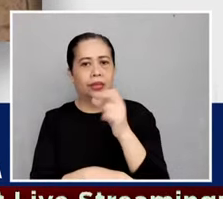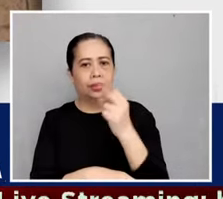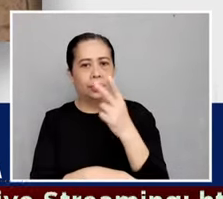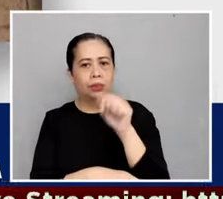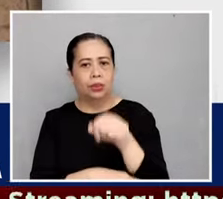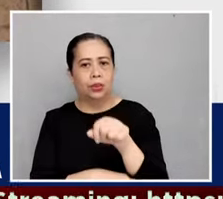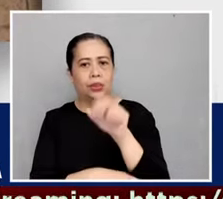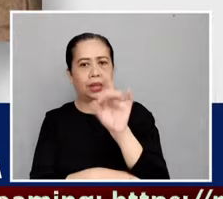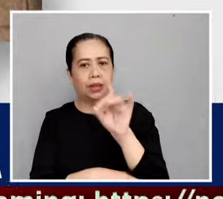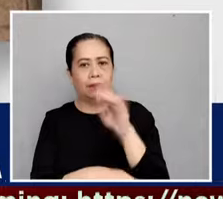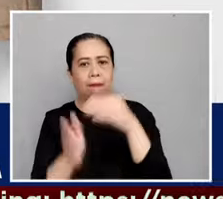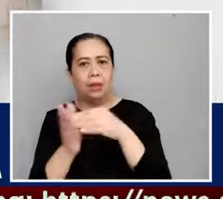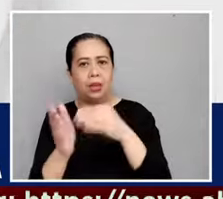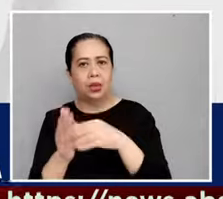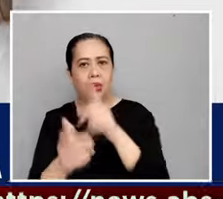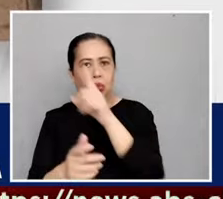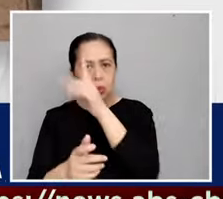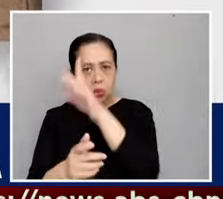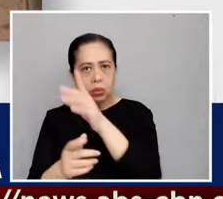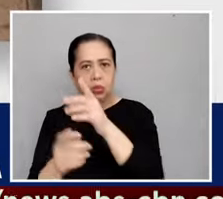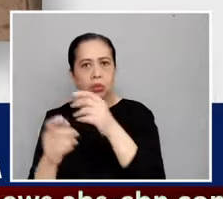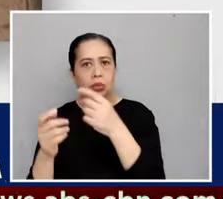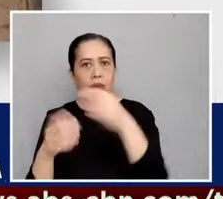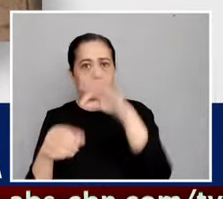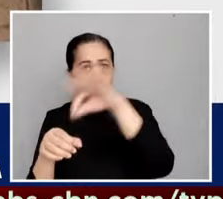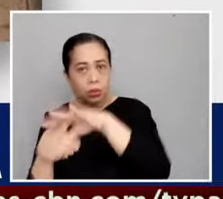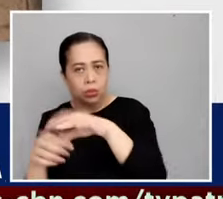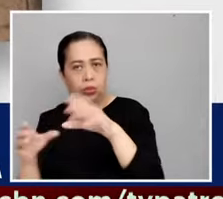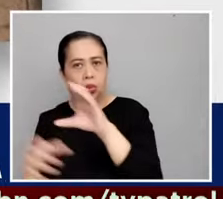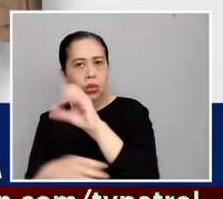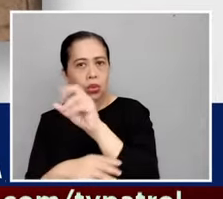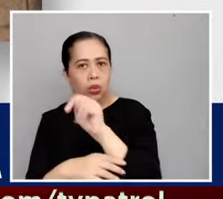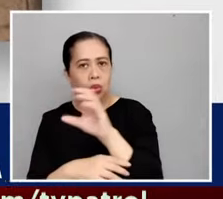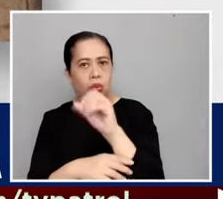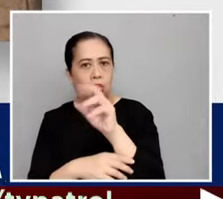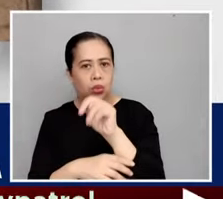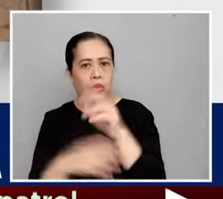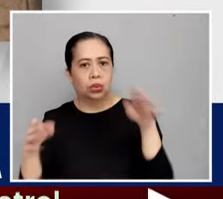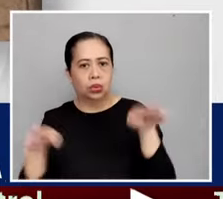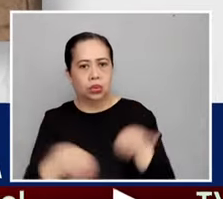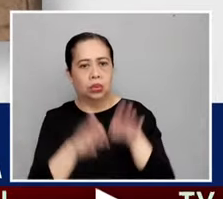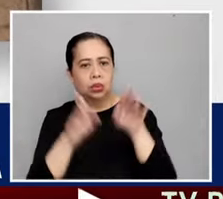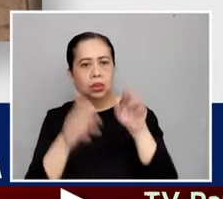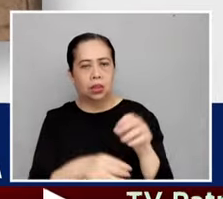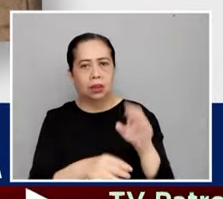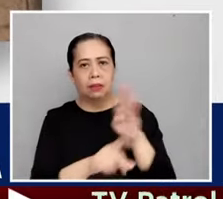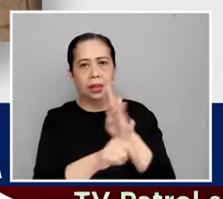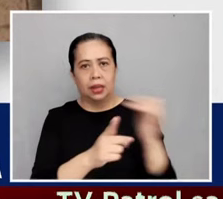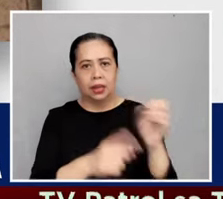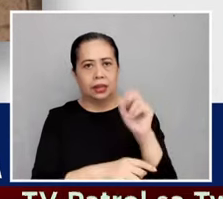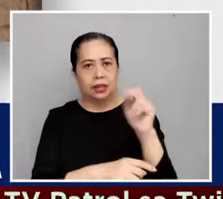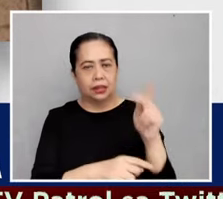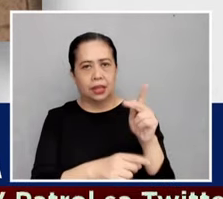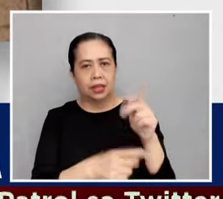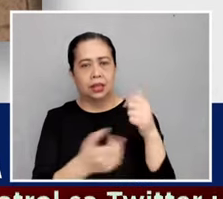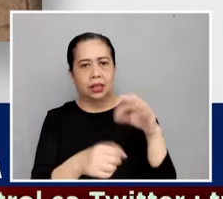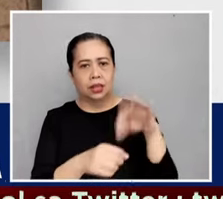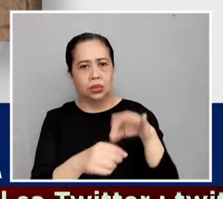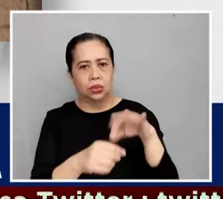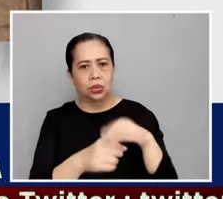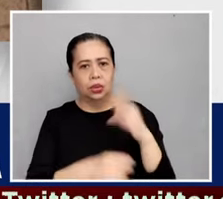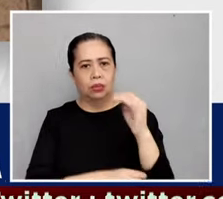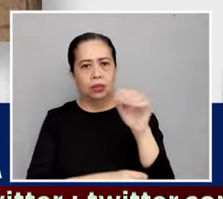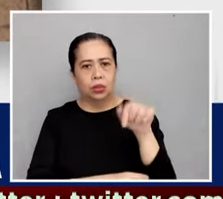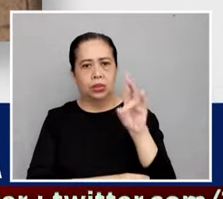billion pesos kung solong gagawin. Kung CONCON naman na isasabay sa barangay at SK elections, 14.7 billion pesos